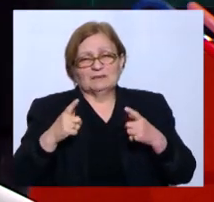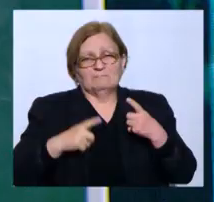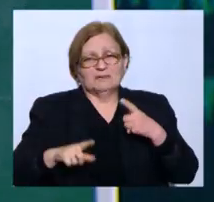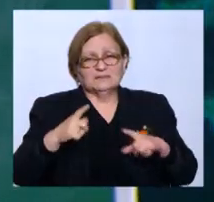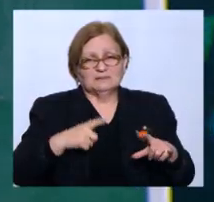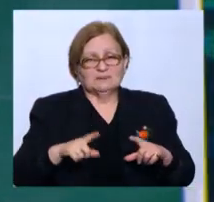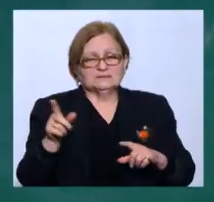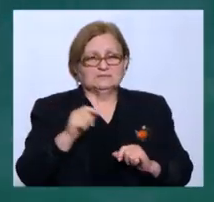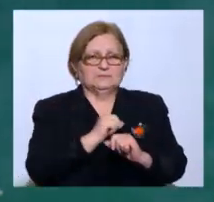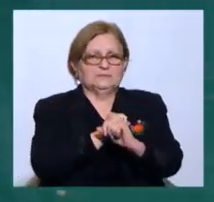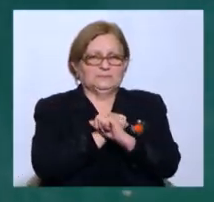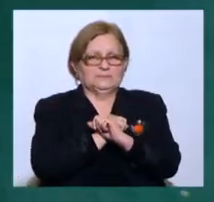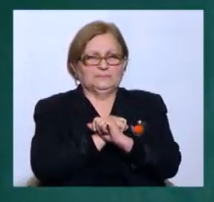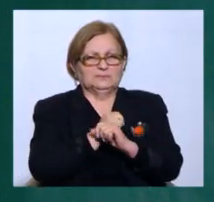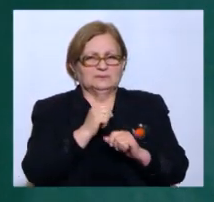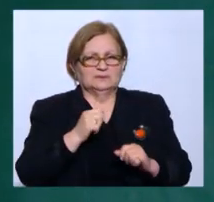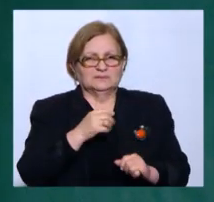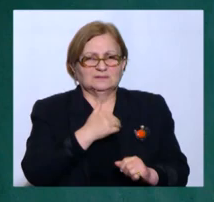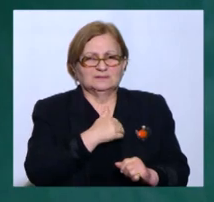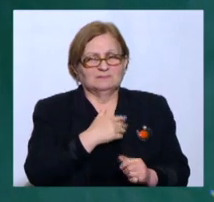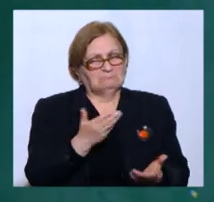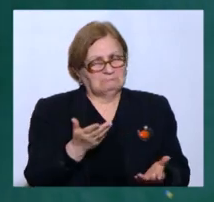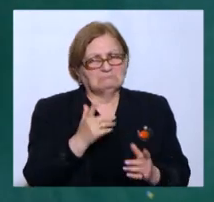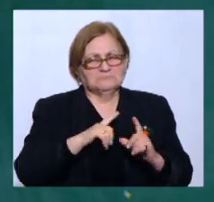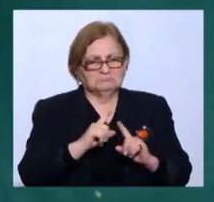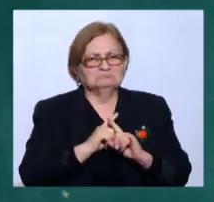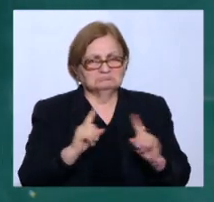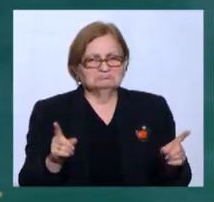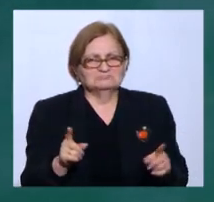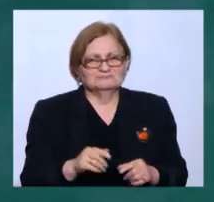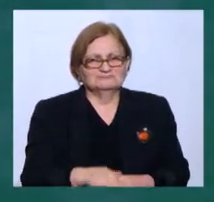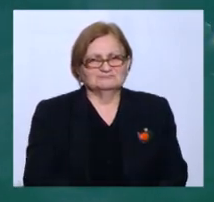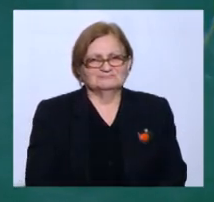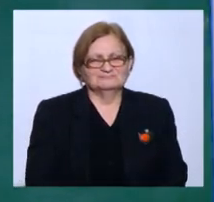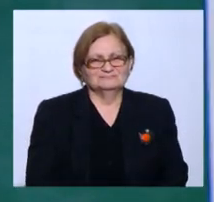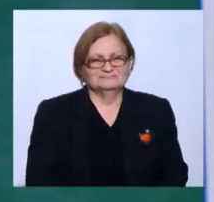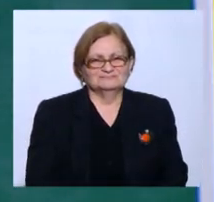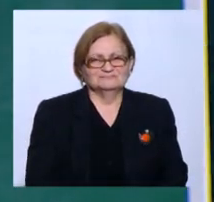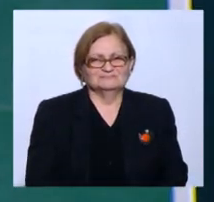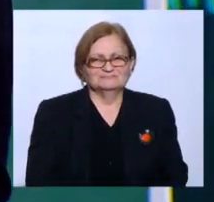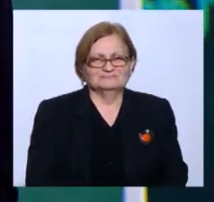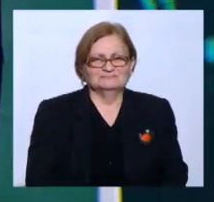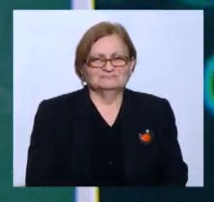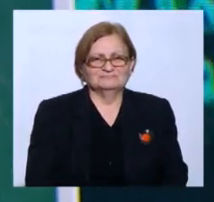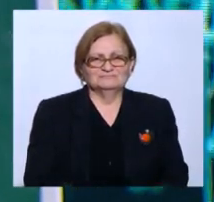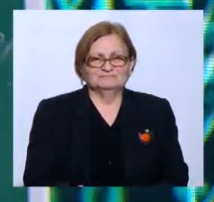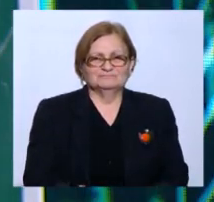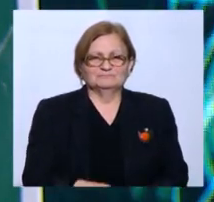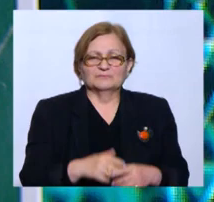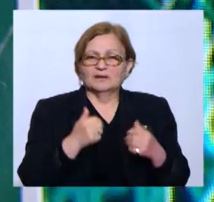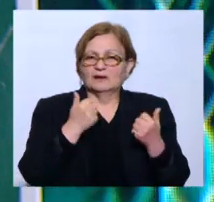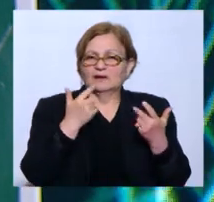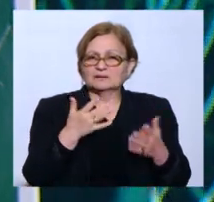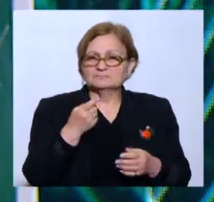რომ დაესვენა. ხო, რაღაც ისეთი მასწავლებელია, ხო? რაღაც. ხო და ერთი სიტყვით, ერთი